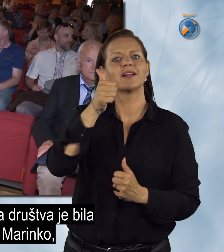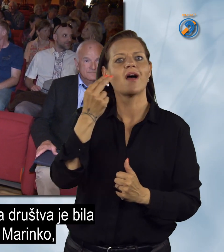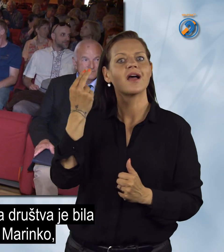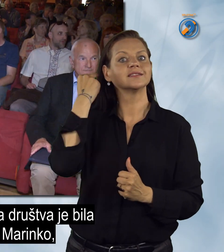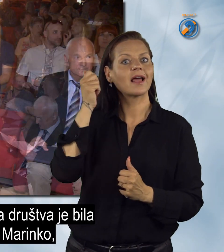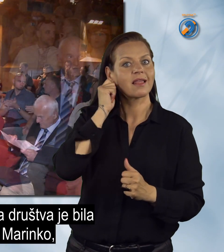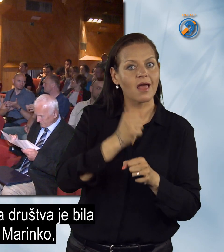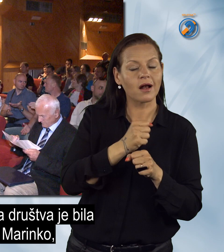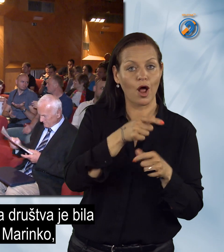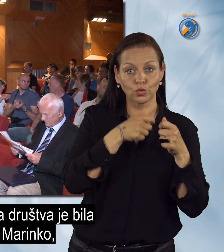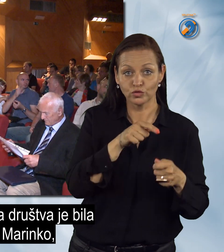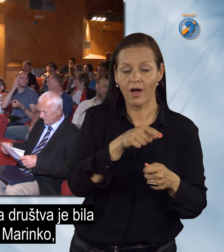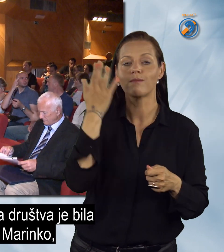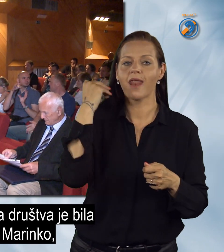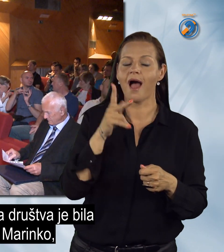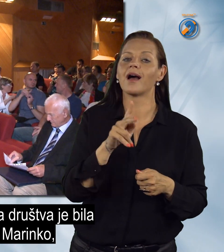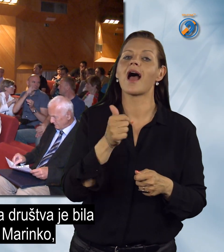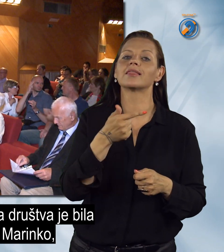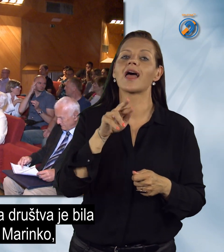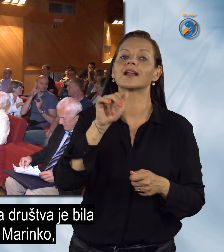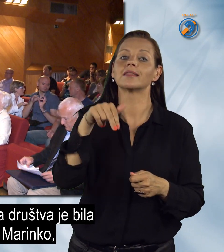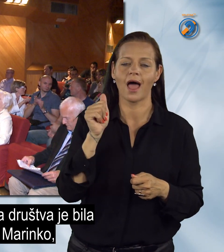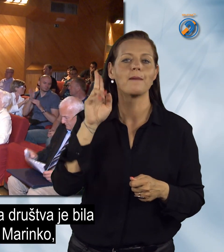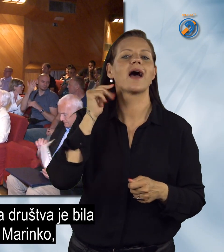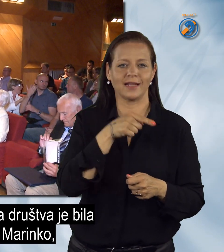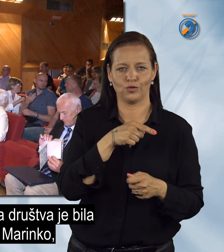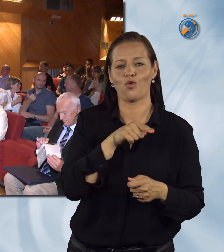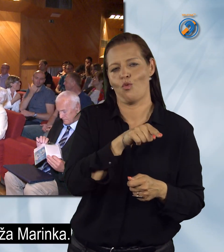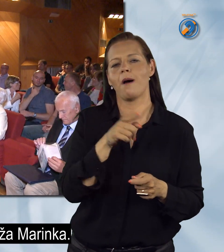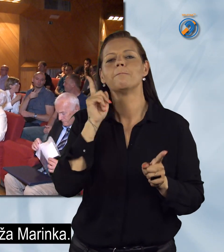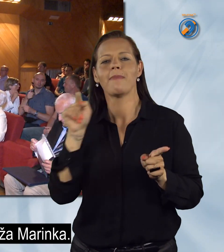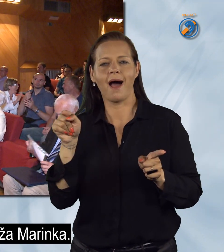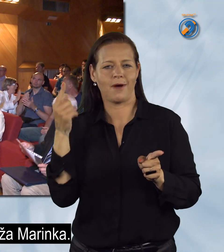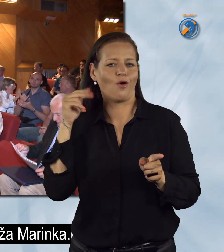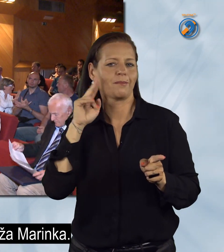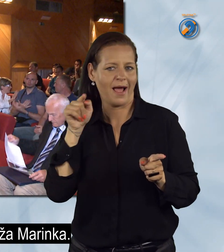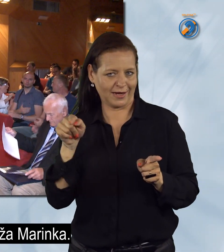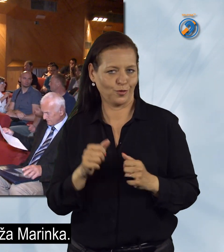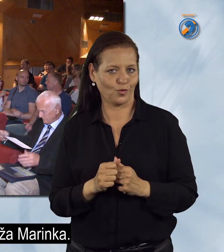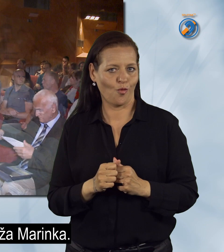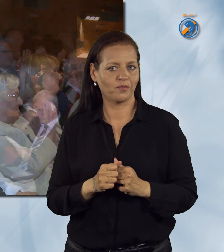Prva sekretarka društva je bila Katarina Marinko, mati Matevža Marinka.